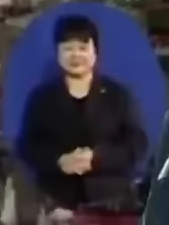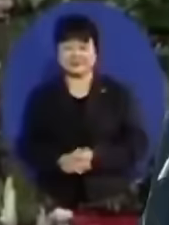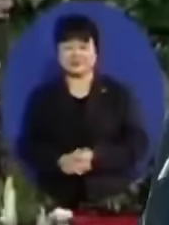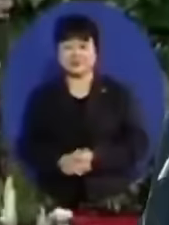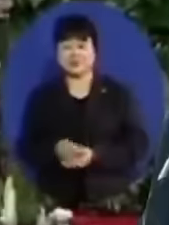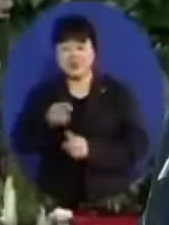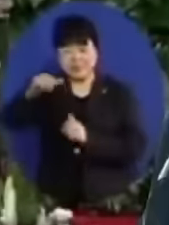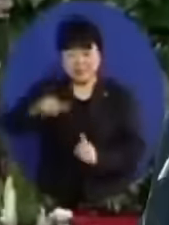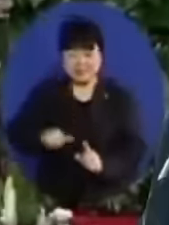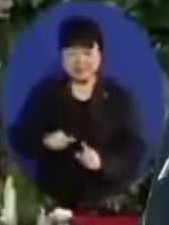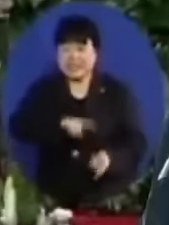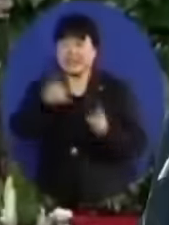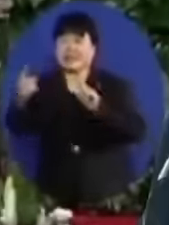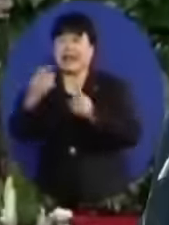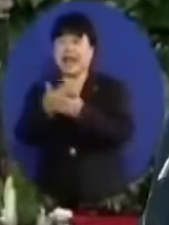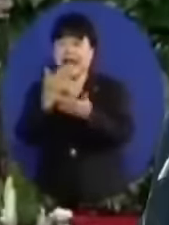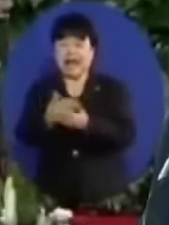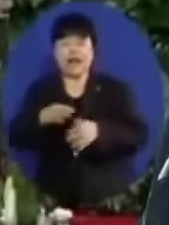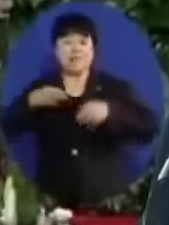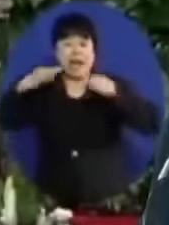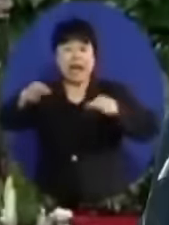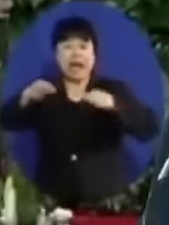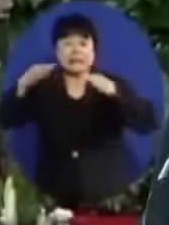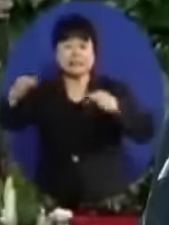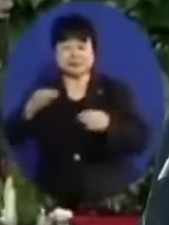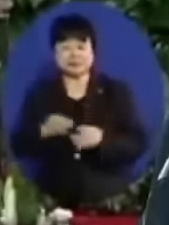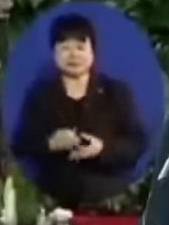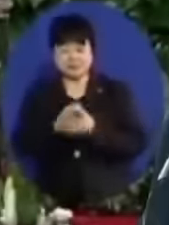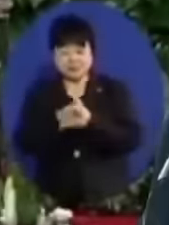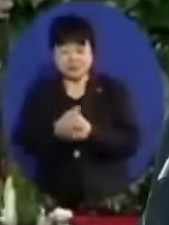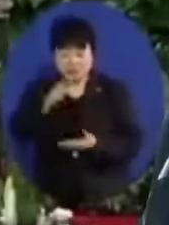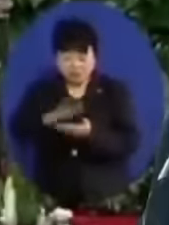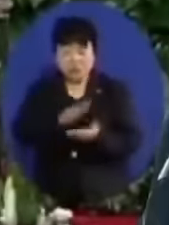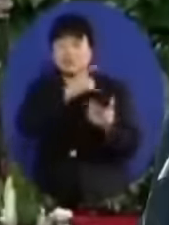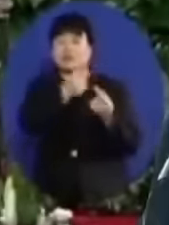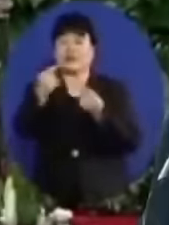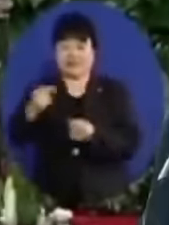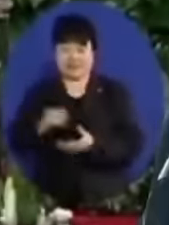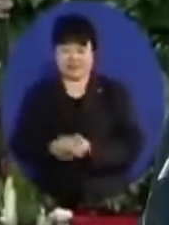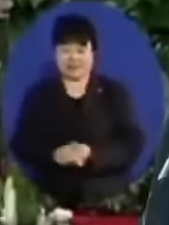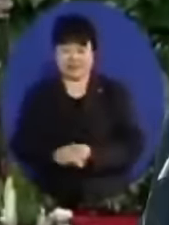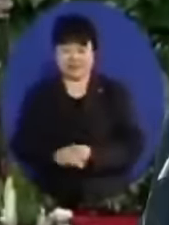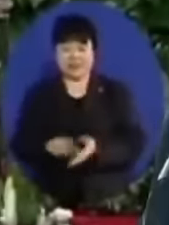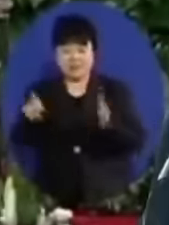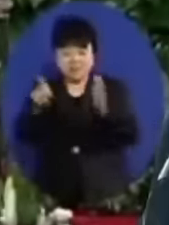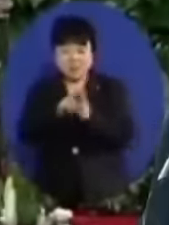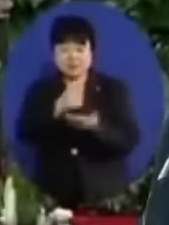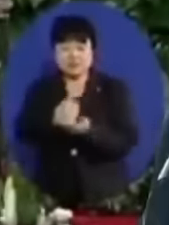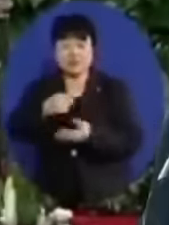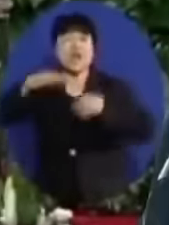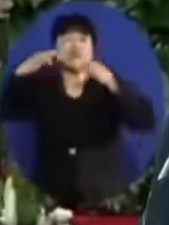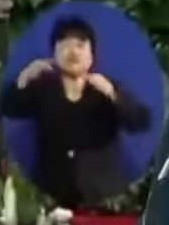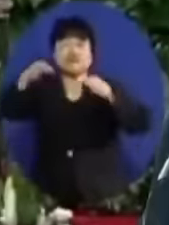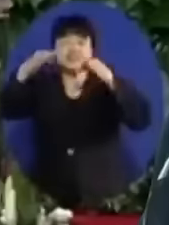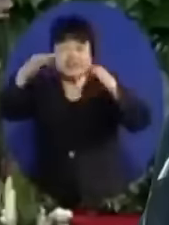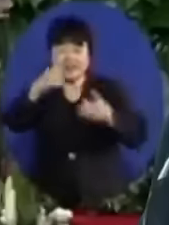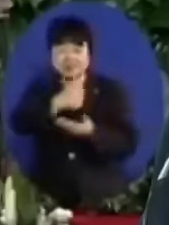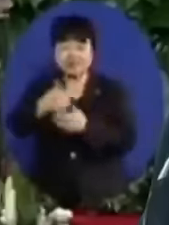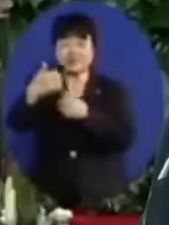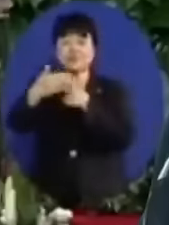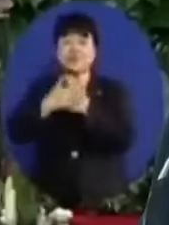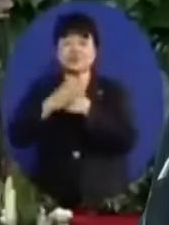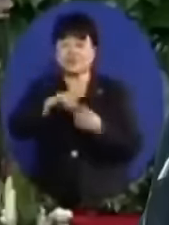하면 믿음으로 기도하게 되는 것입니다. 만사를 제껴놓고 믿음으로 주님께 부르시라면 주님은